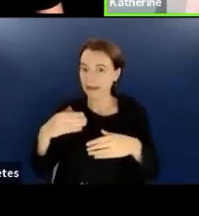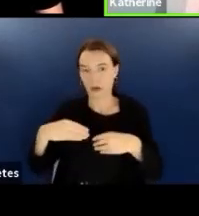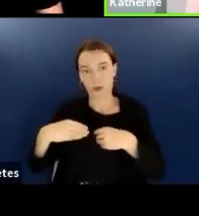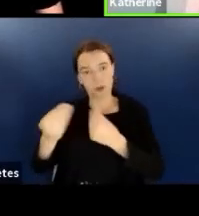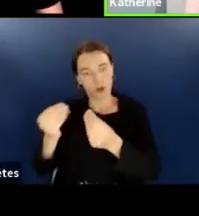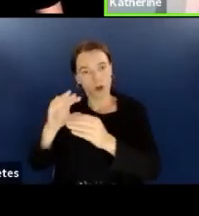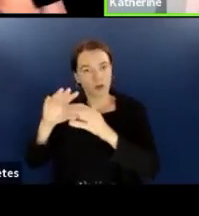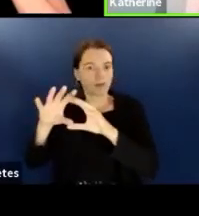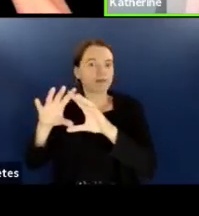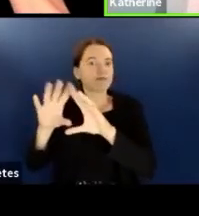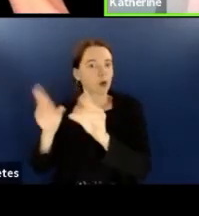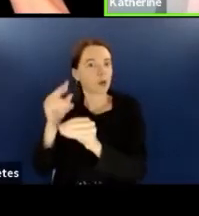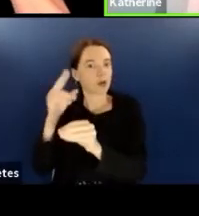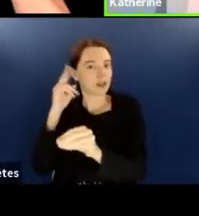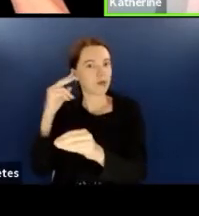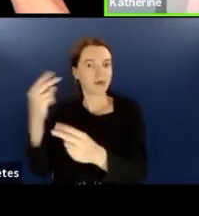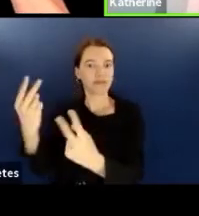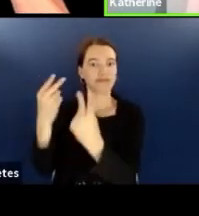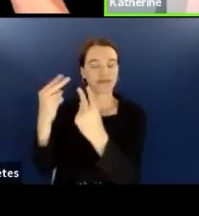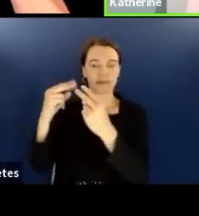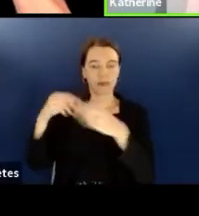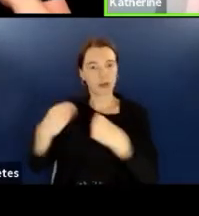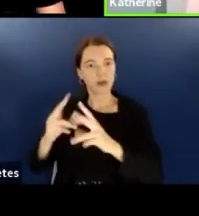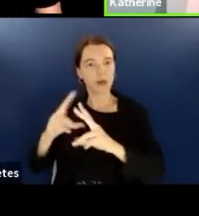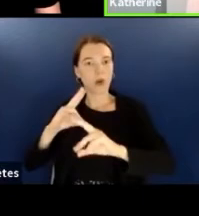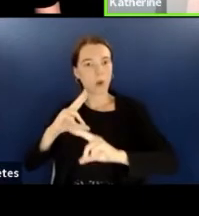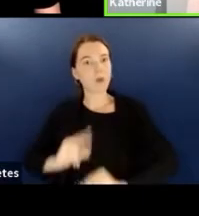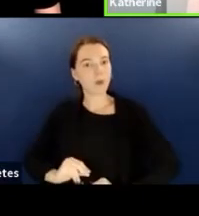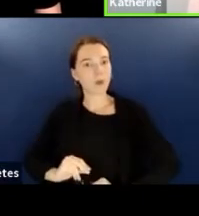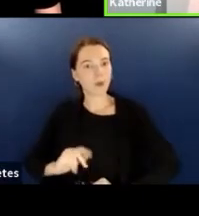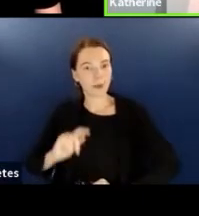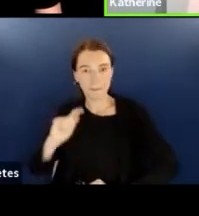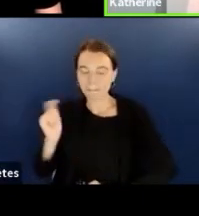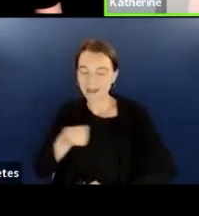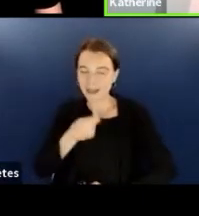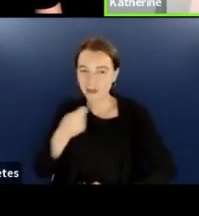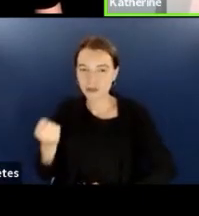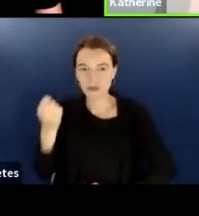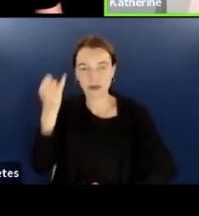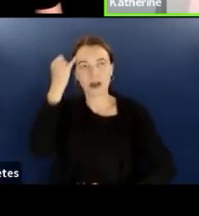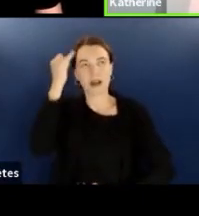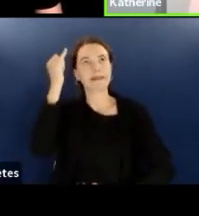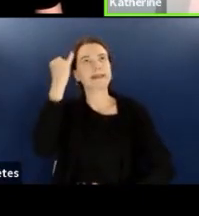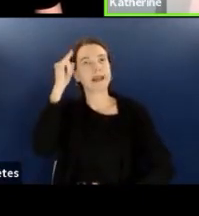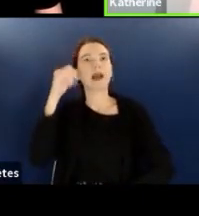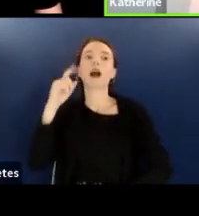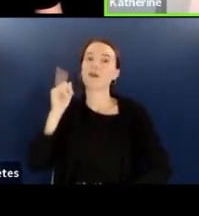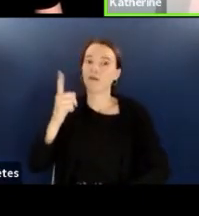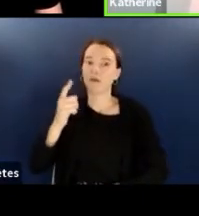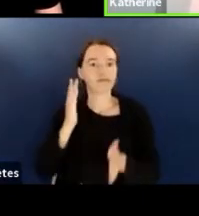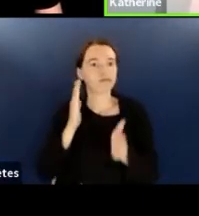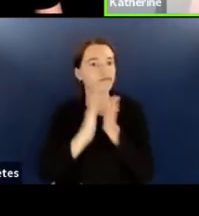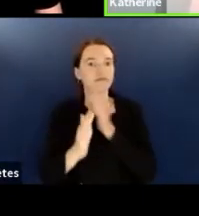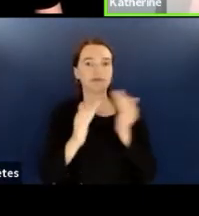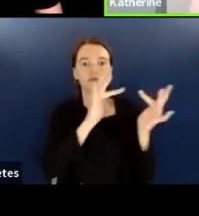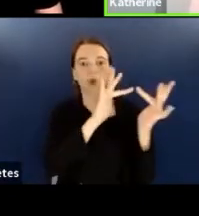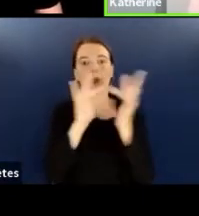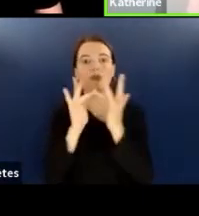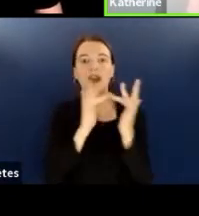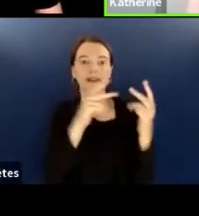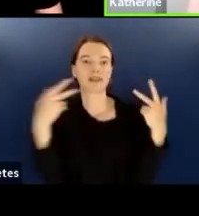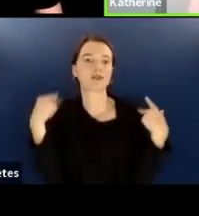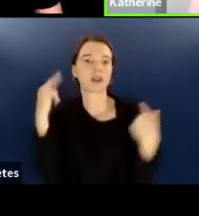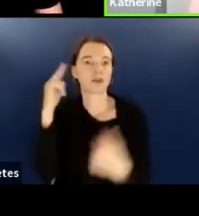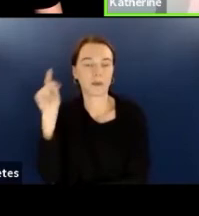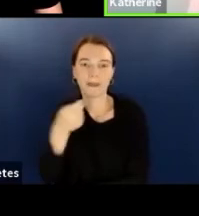public par rapport à cette démarche. Nous avons vraiment tenu compte de A à Z, tout d'abord, des